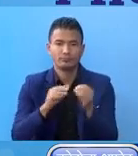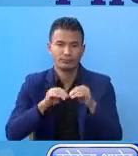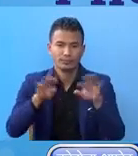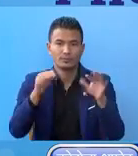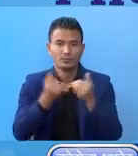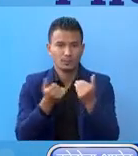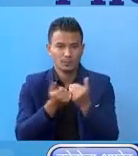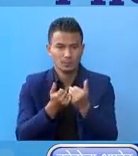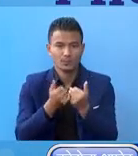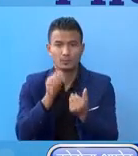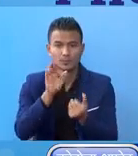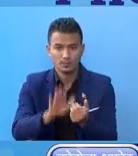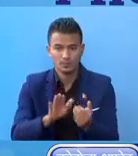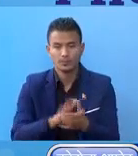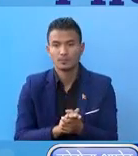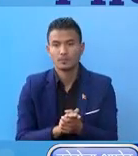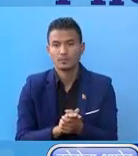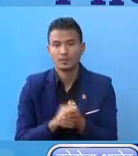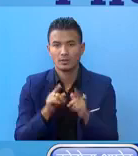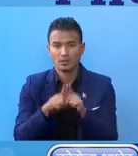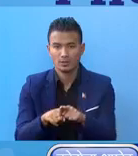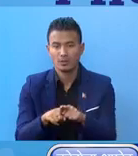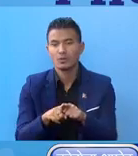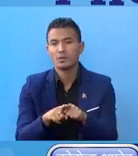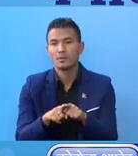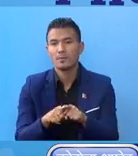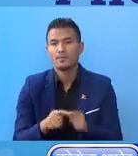प्रकाशित गर्न गइरहेका छौँ। यसका साथै